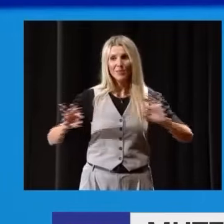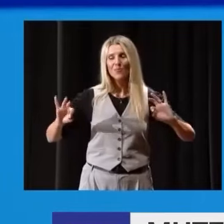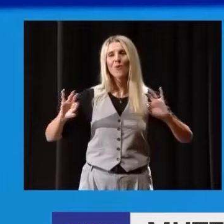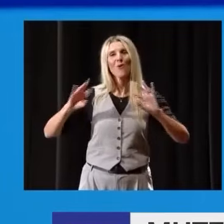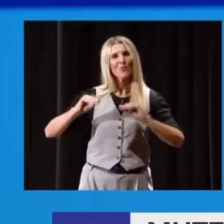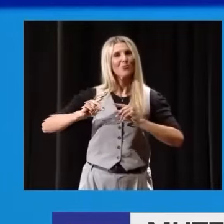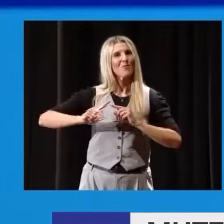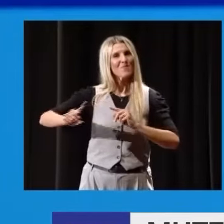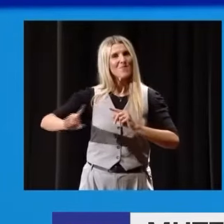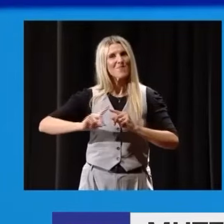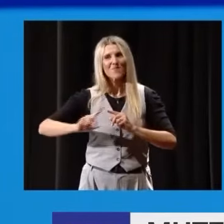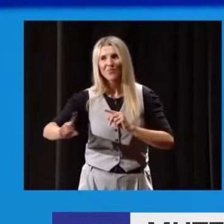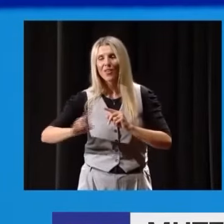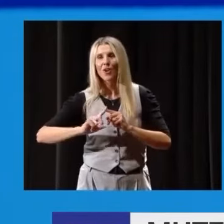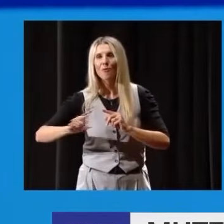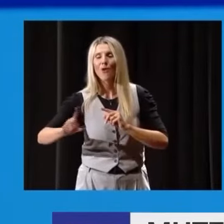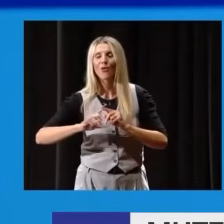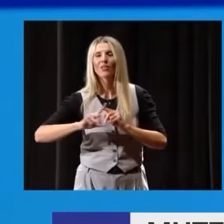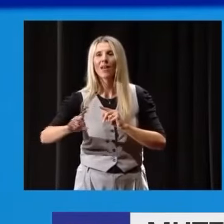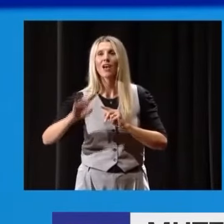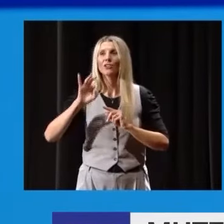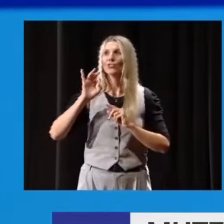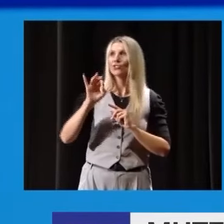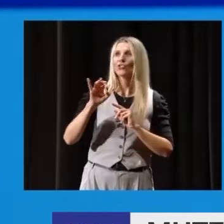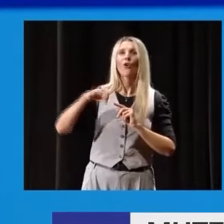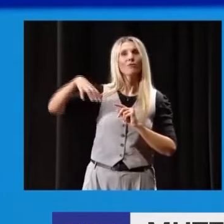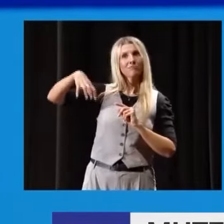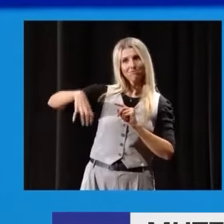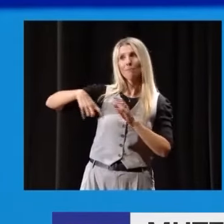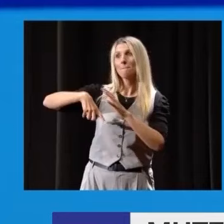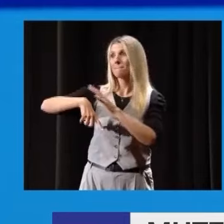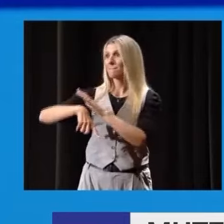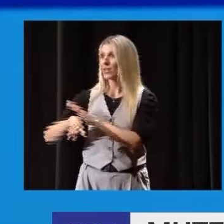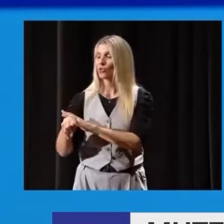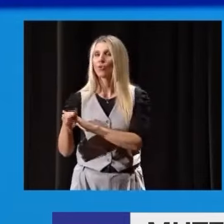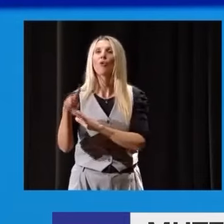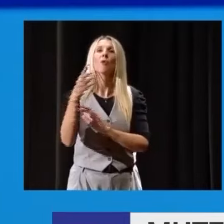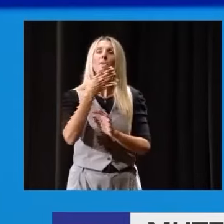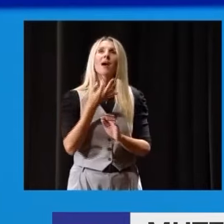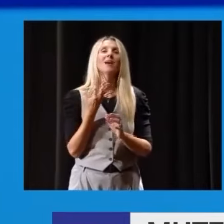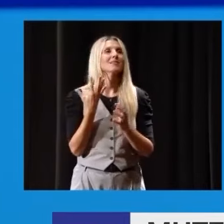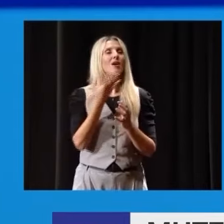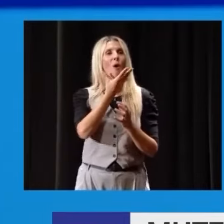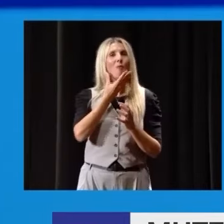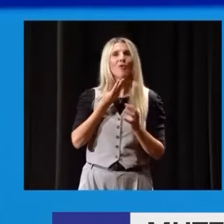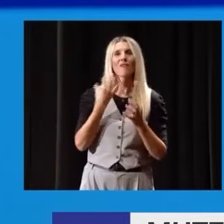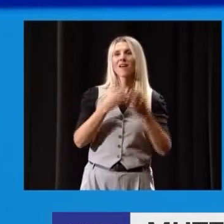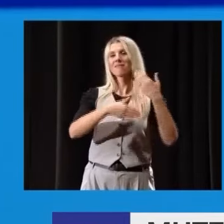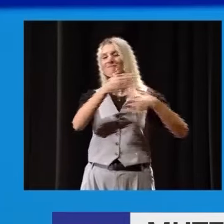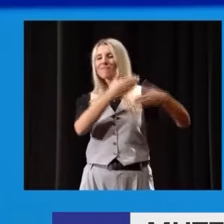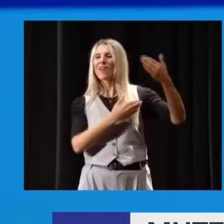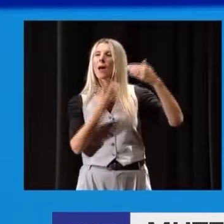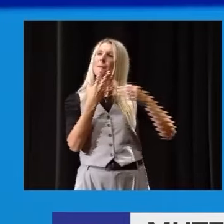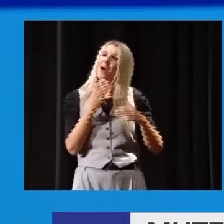Θεσσαλονικείς, να είναι ίσως ο πιο εντυπωσιακός σταθμός μετρό στον κόσμο και να μιλάμε για ένα